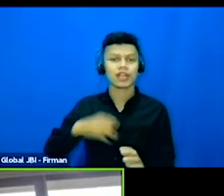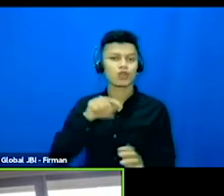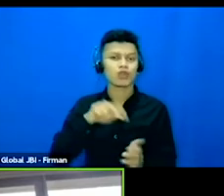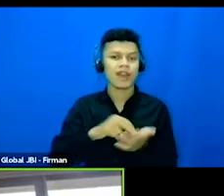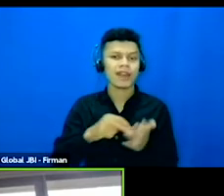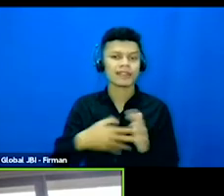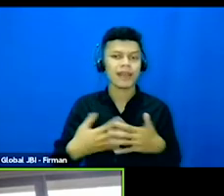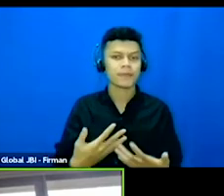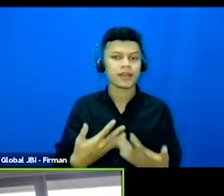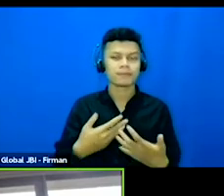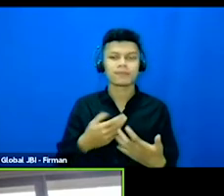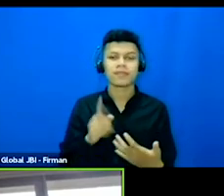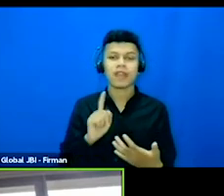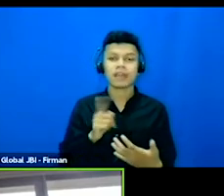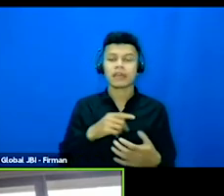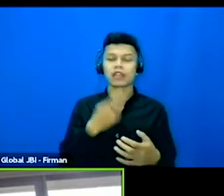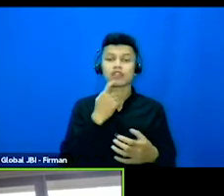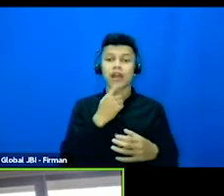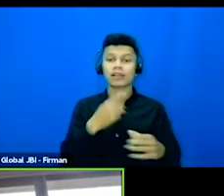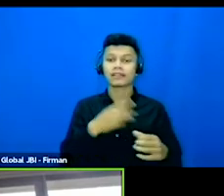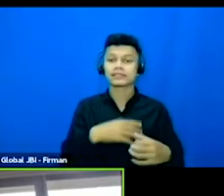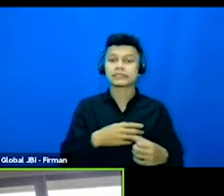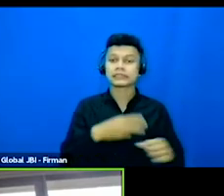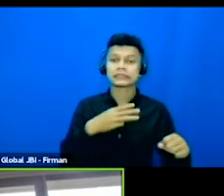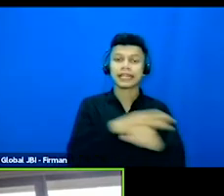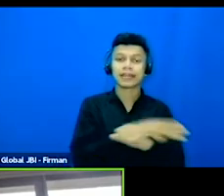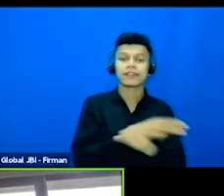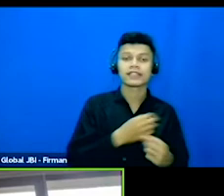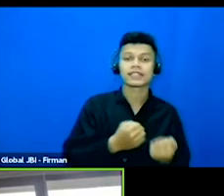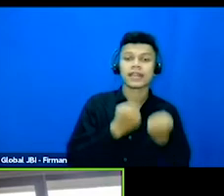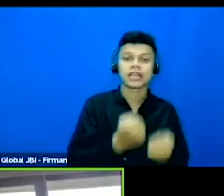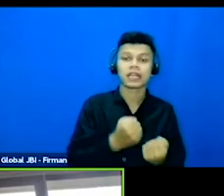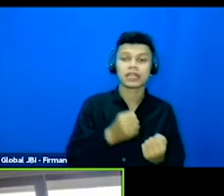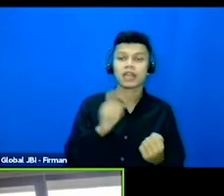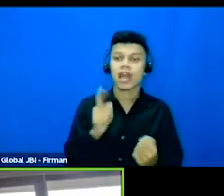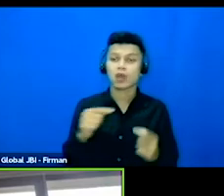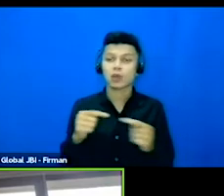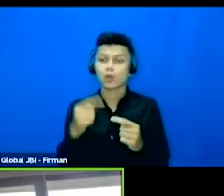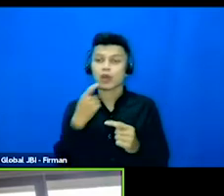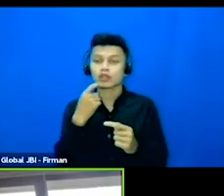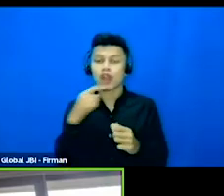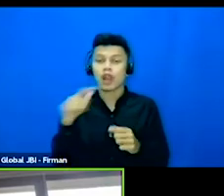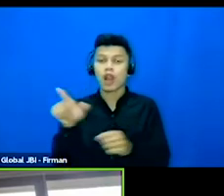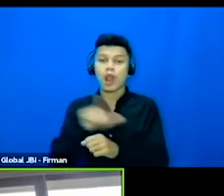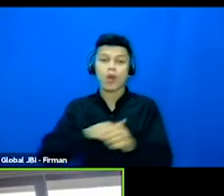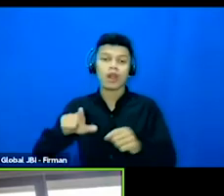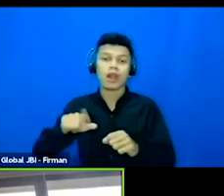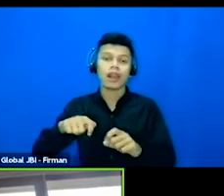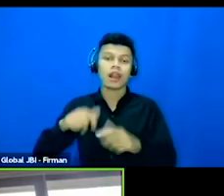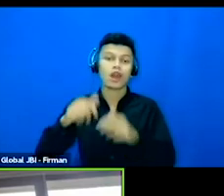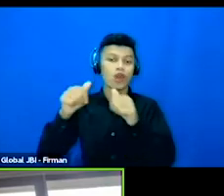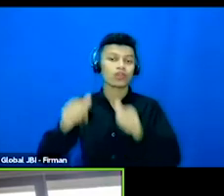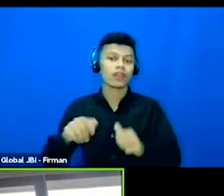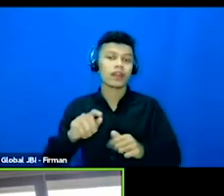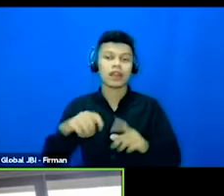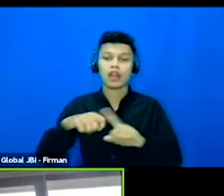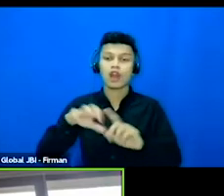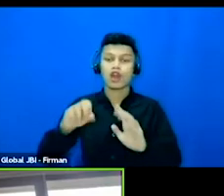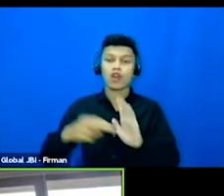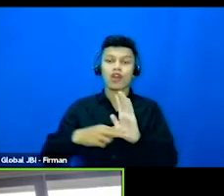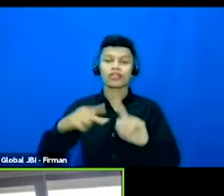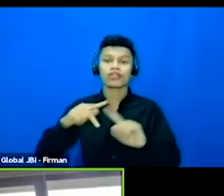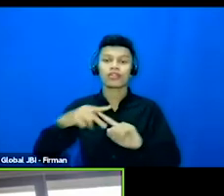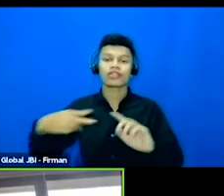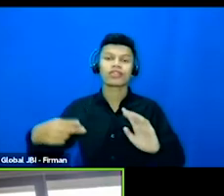Green efisiensi energi ada yang mencakup terkait dengan lokal konten karena kita sudah ada juga peraturan terkait